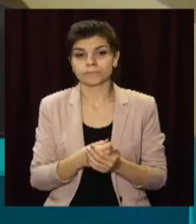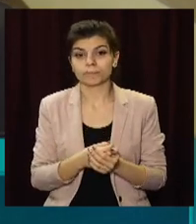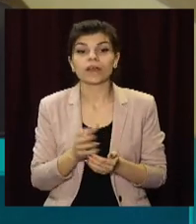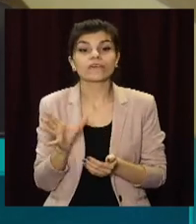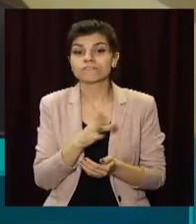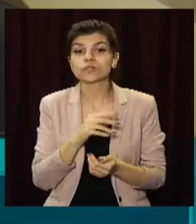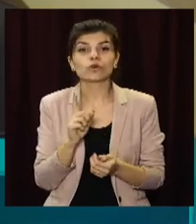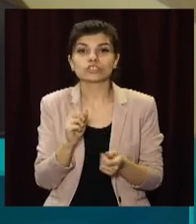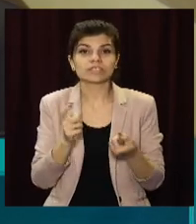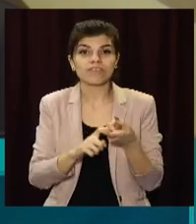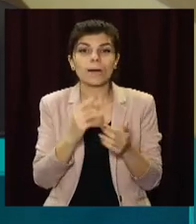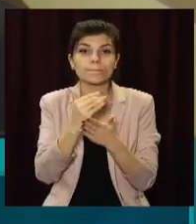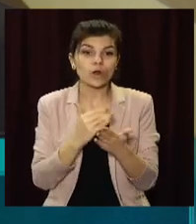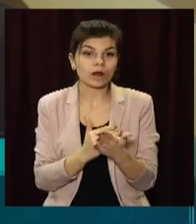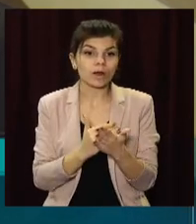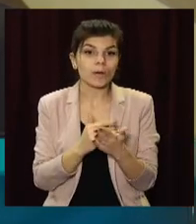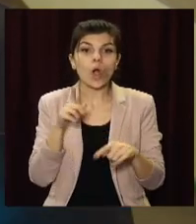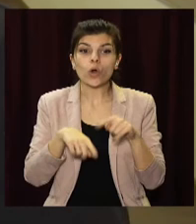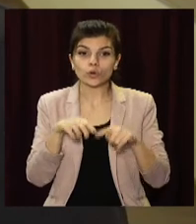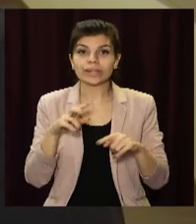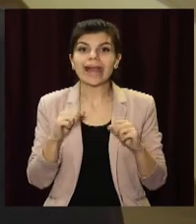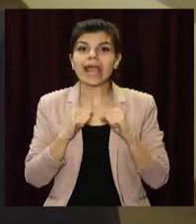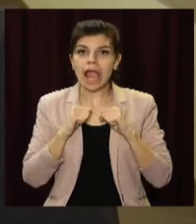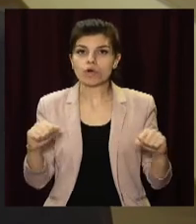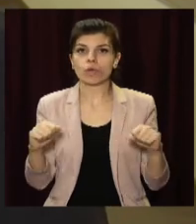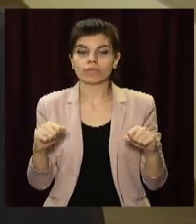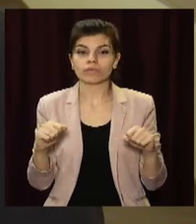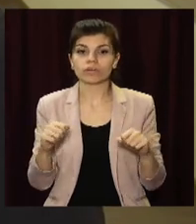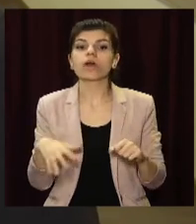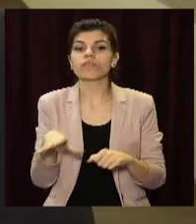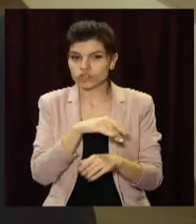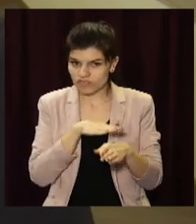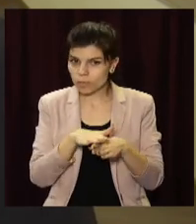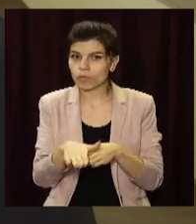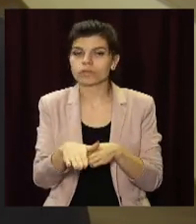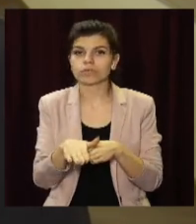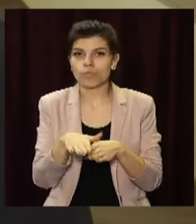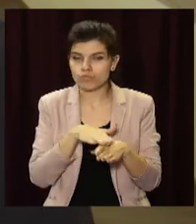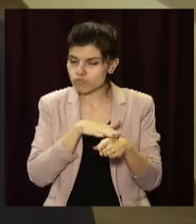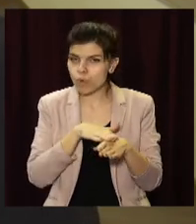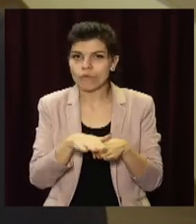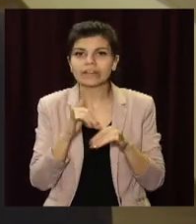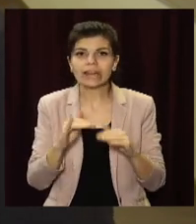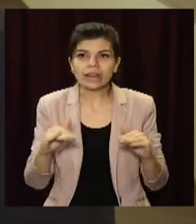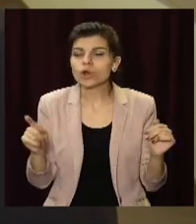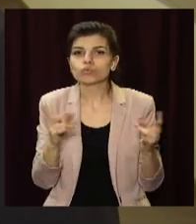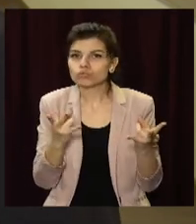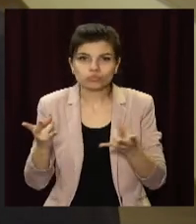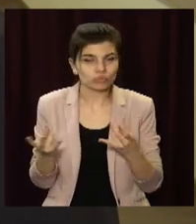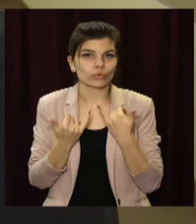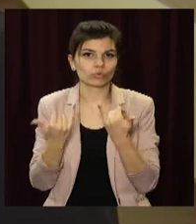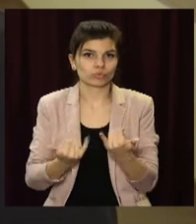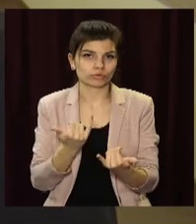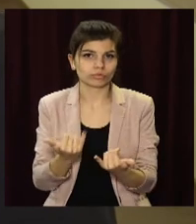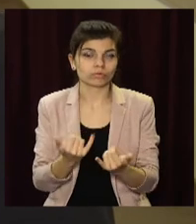Все, что касается программы «Родина героев», все выполняется в полном объеме для деток. Единственная